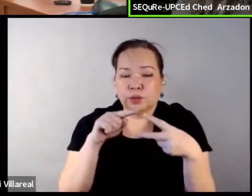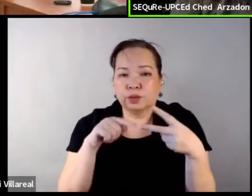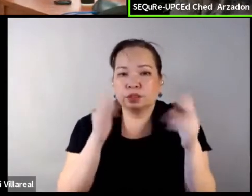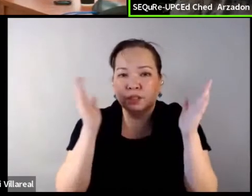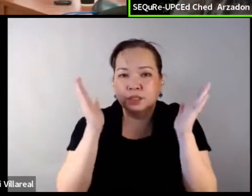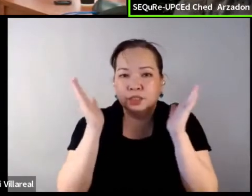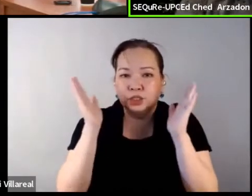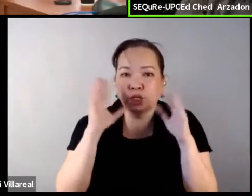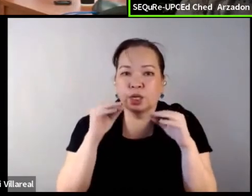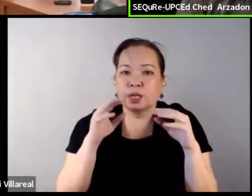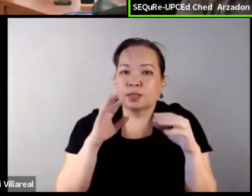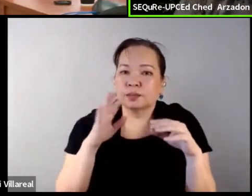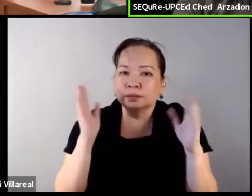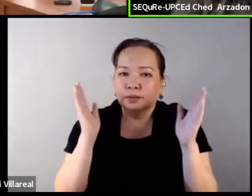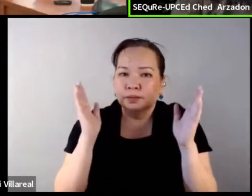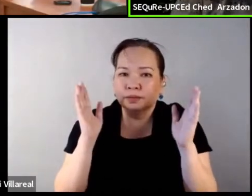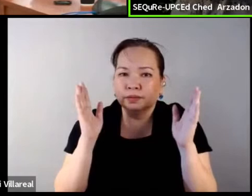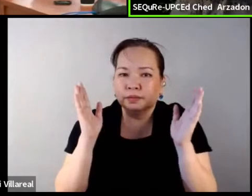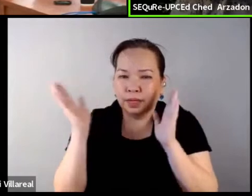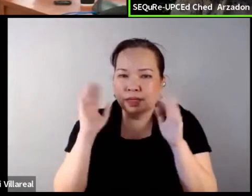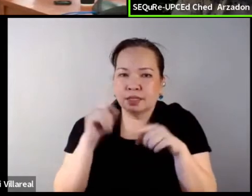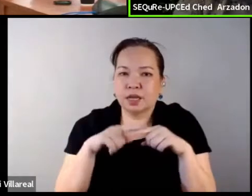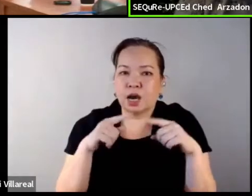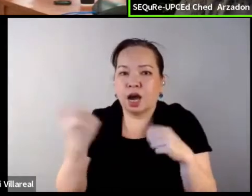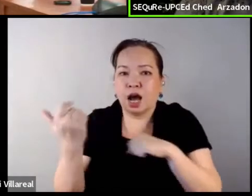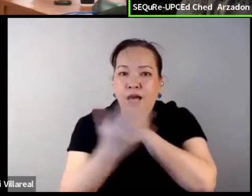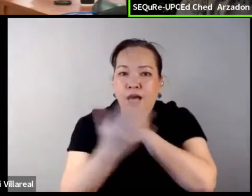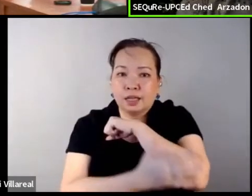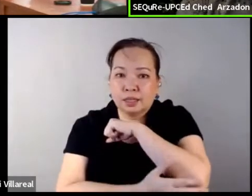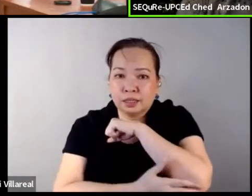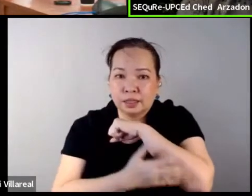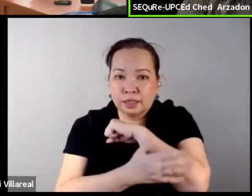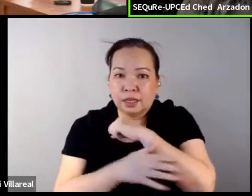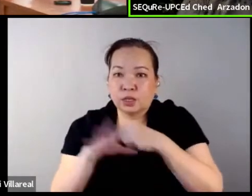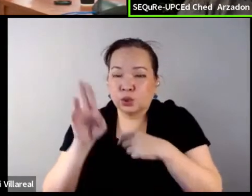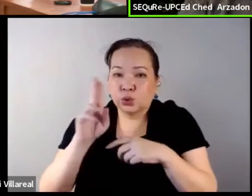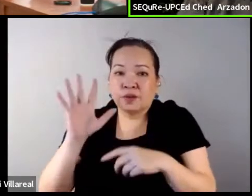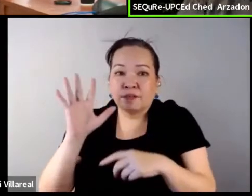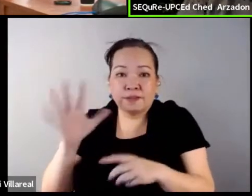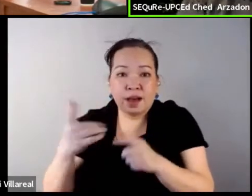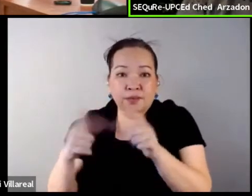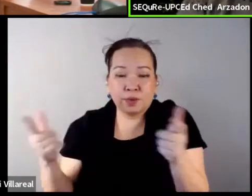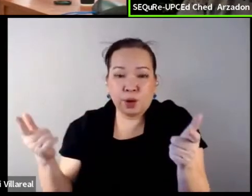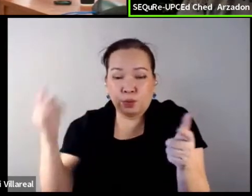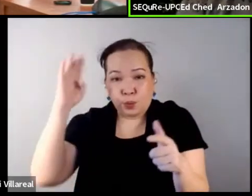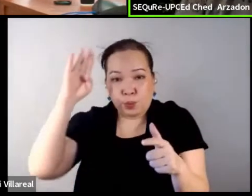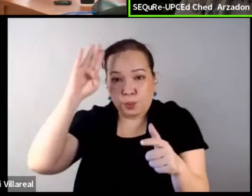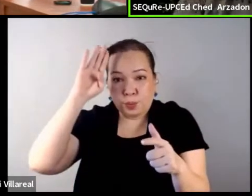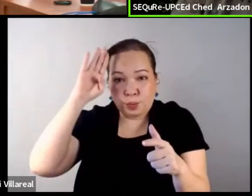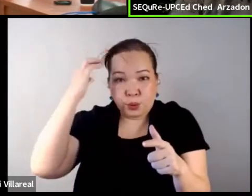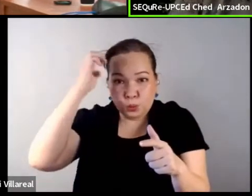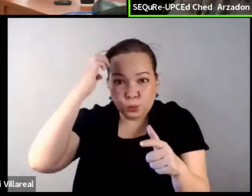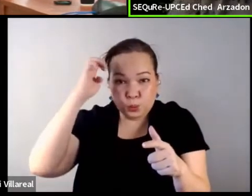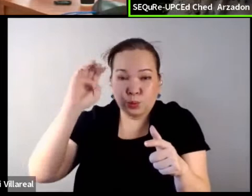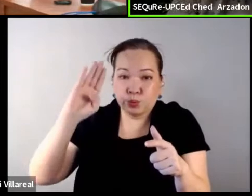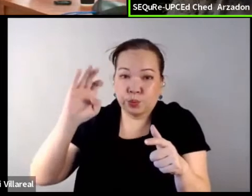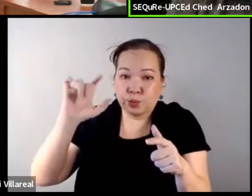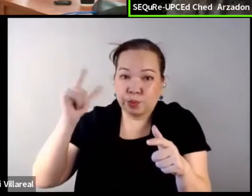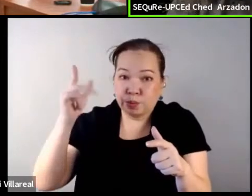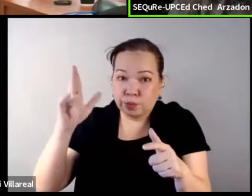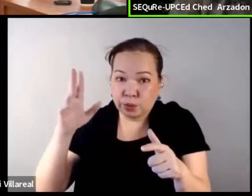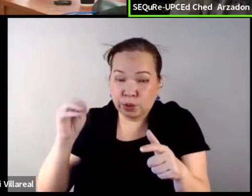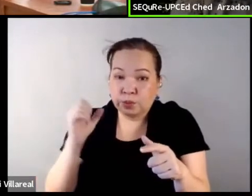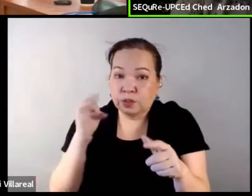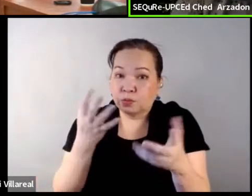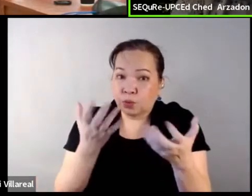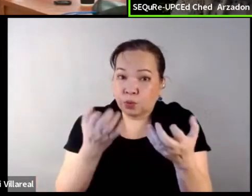bansa, Spain for example, Belgium, limang languages ang ginamit nila, no? So kung gusto natin na gumaling sa